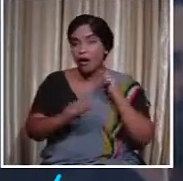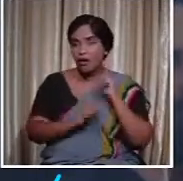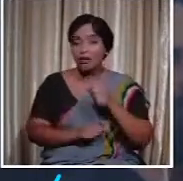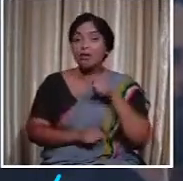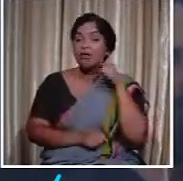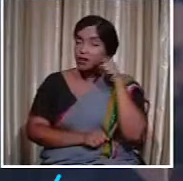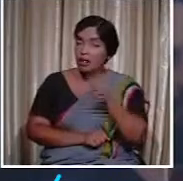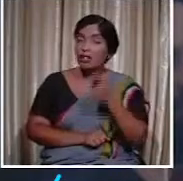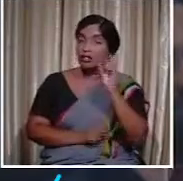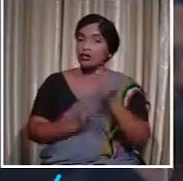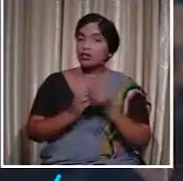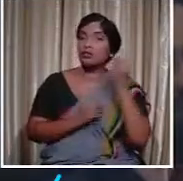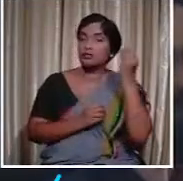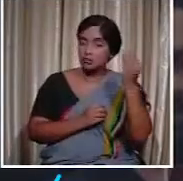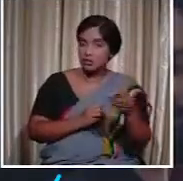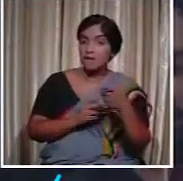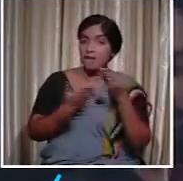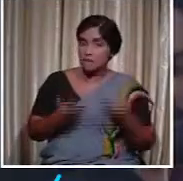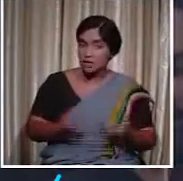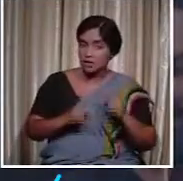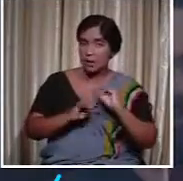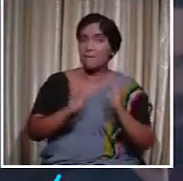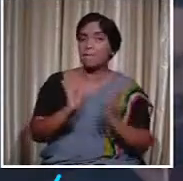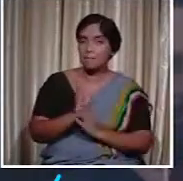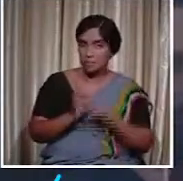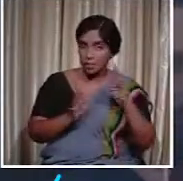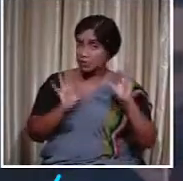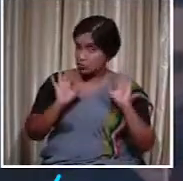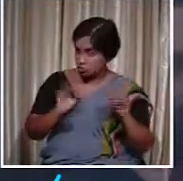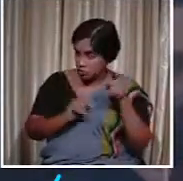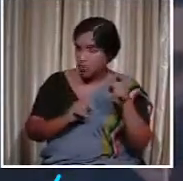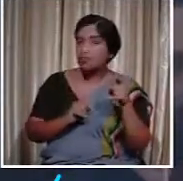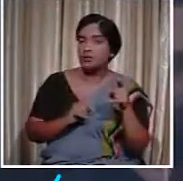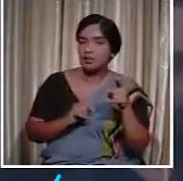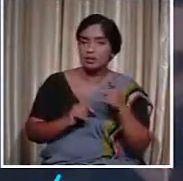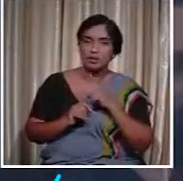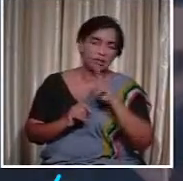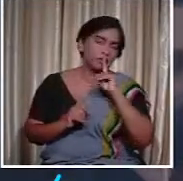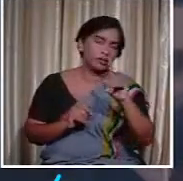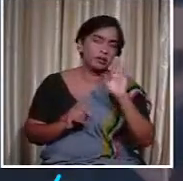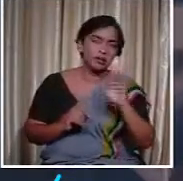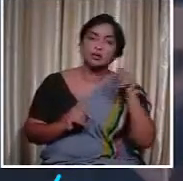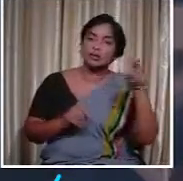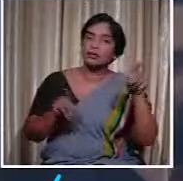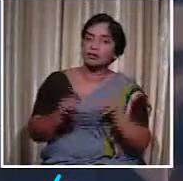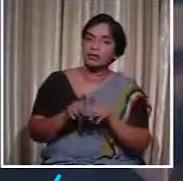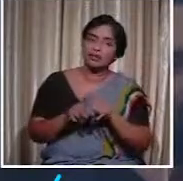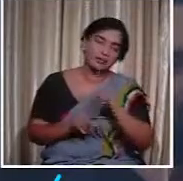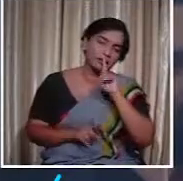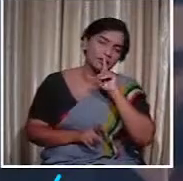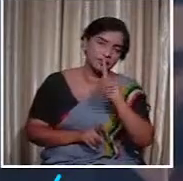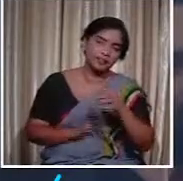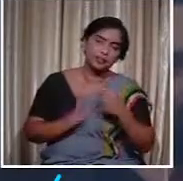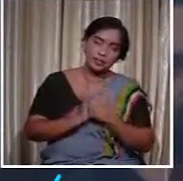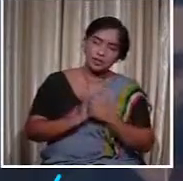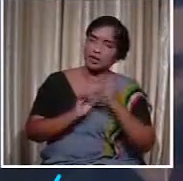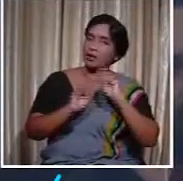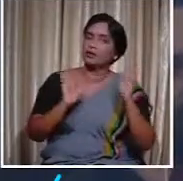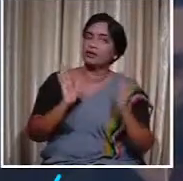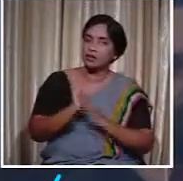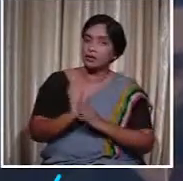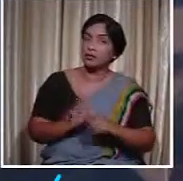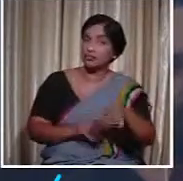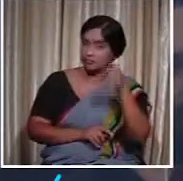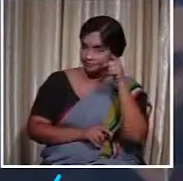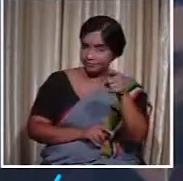අයට දඬුවම් ලබා දෙන්න වර්තමාන අගමැතිතුමා සූදානම්ද කියන එකත් අපි පැහැදිලිව කියන්න ඕන. ඒ වගේම අපි කියන්න ඕන ගරු අගමැතිතුමනි